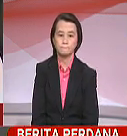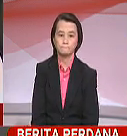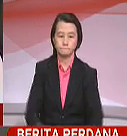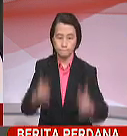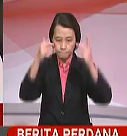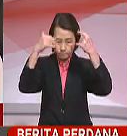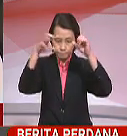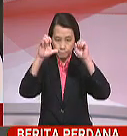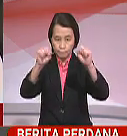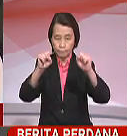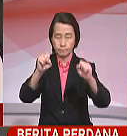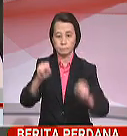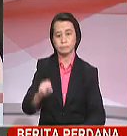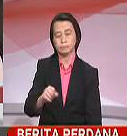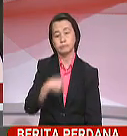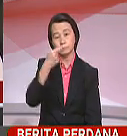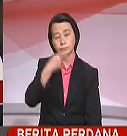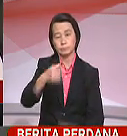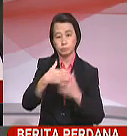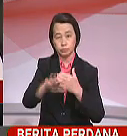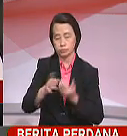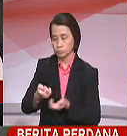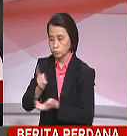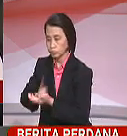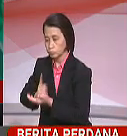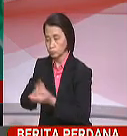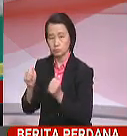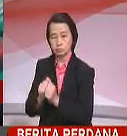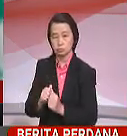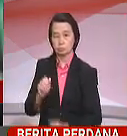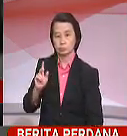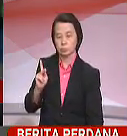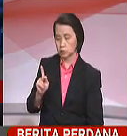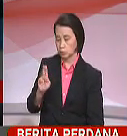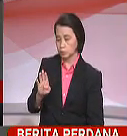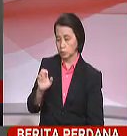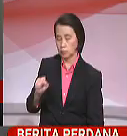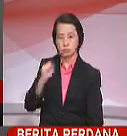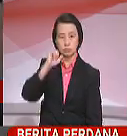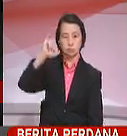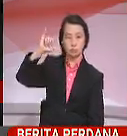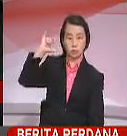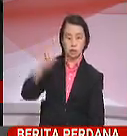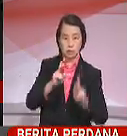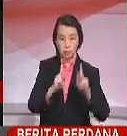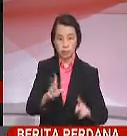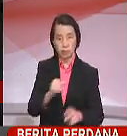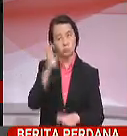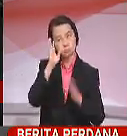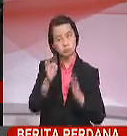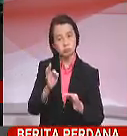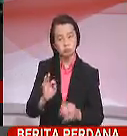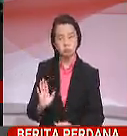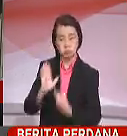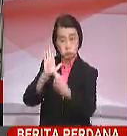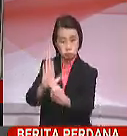Presidennya Tan Sri Mozani Mahathir menyatakan selepas perbincangan dengan Kementerian Belia dan Sukan KBS semalam, pihaknya mengambil keputusan untuk